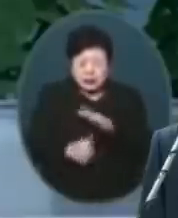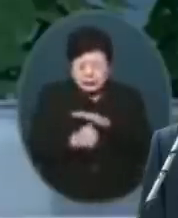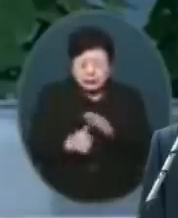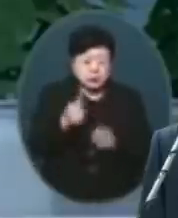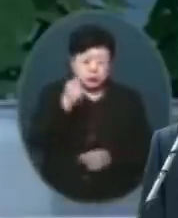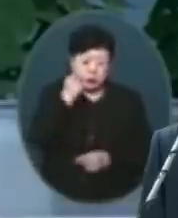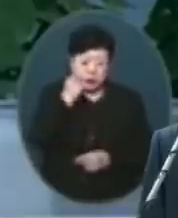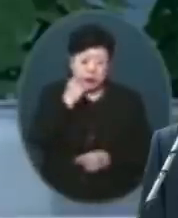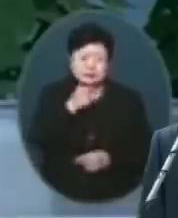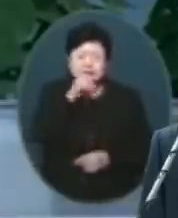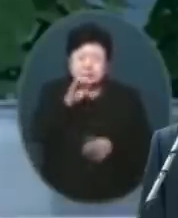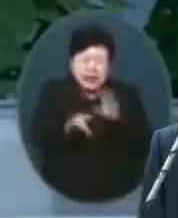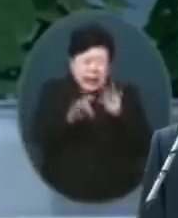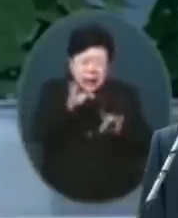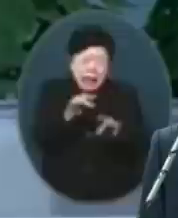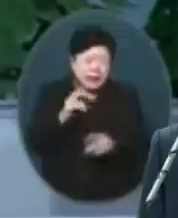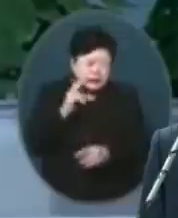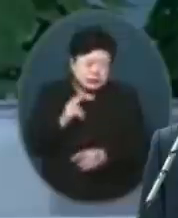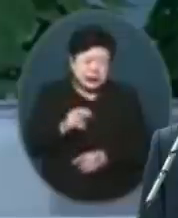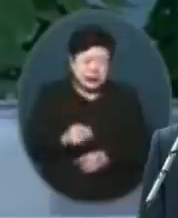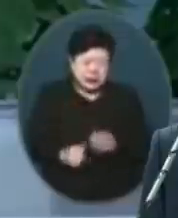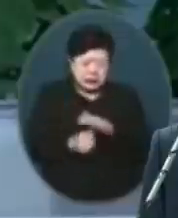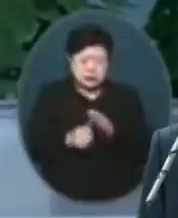견디면 갈증이 나서 견딜 수가 없습니다.